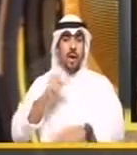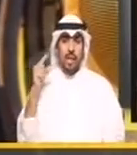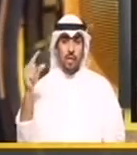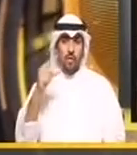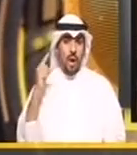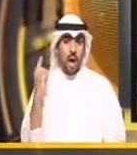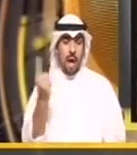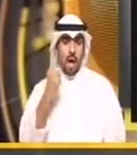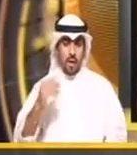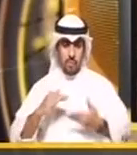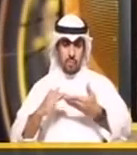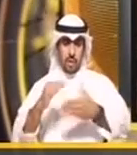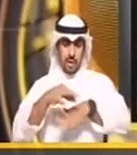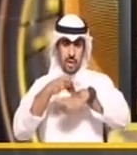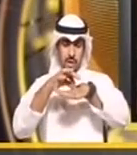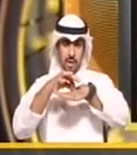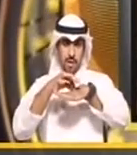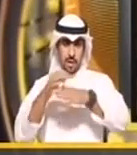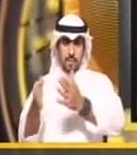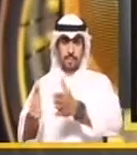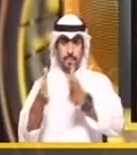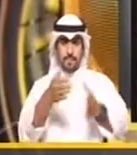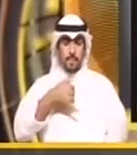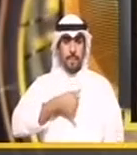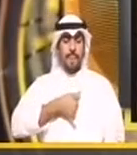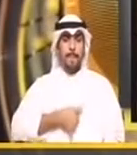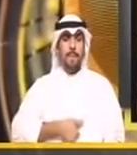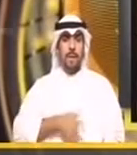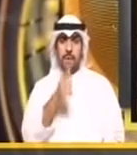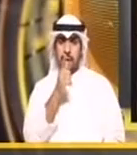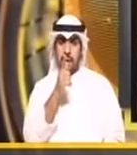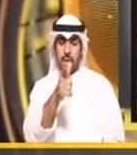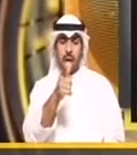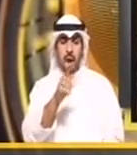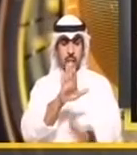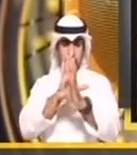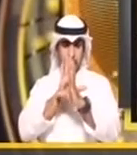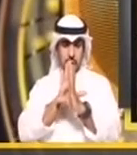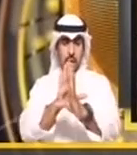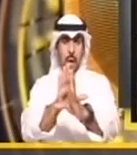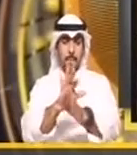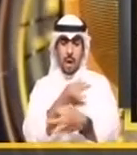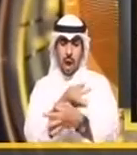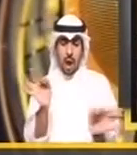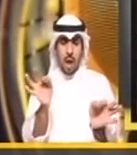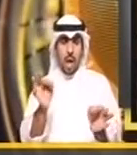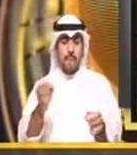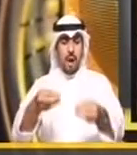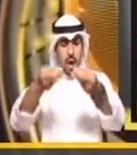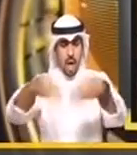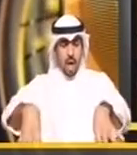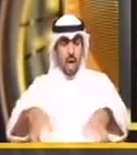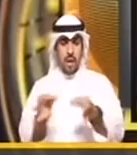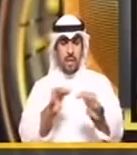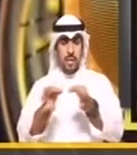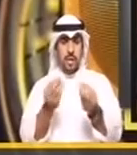للمساعدات الانسانيه اما بشان الهم فاوضح سموه الدعم الكامل للحل السياسي تحت رعايه الامم